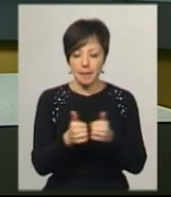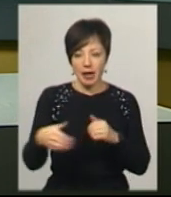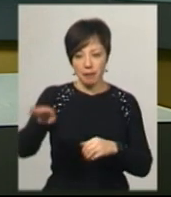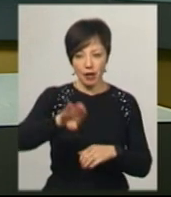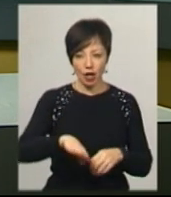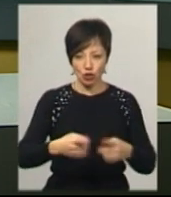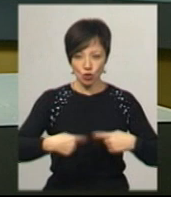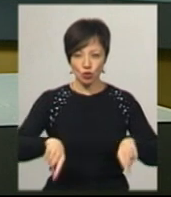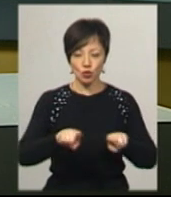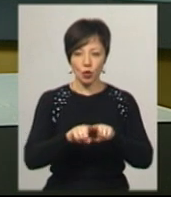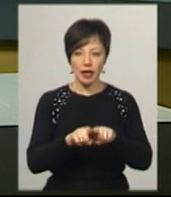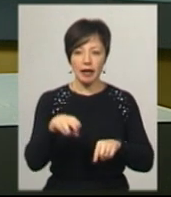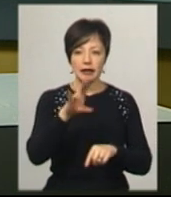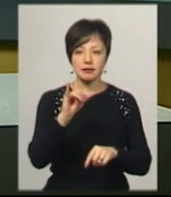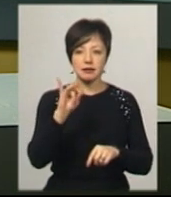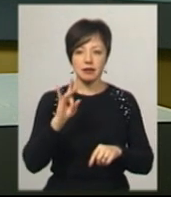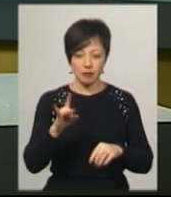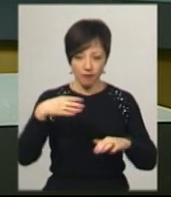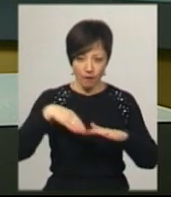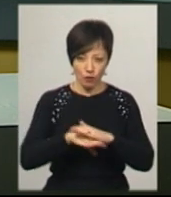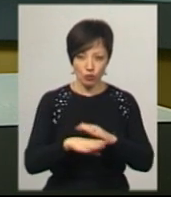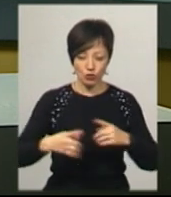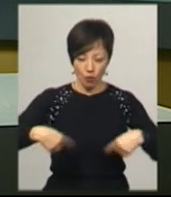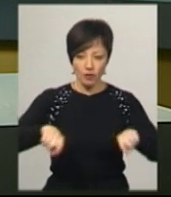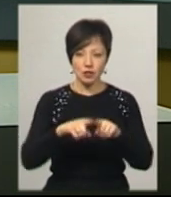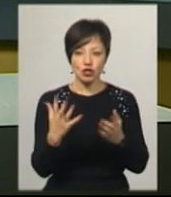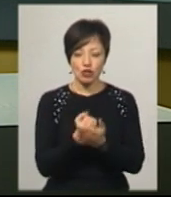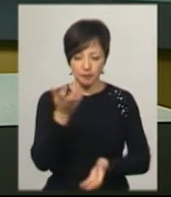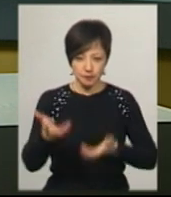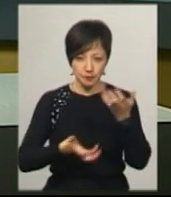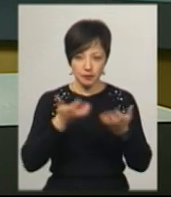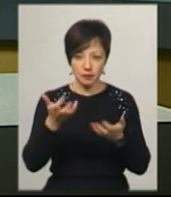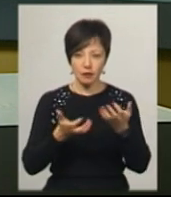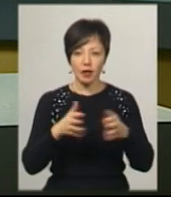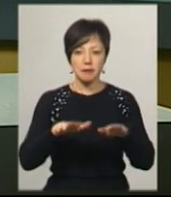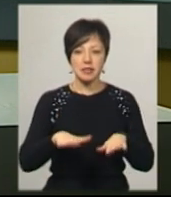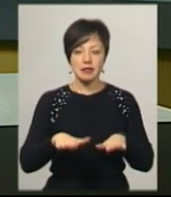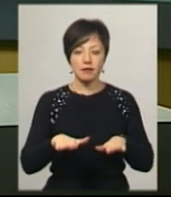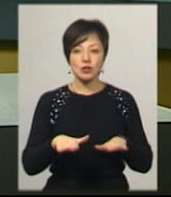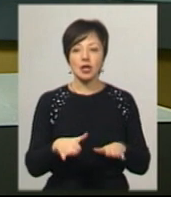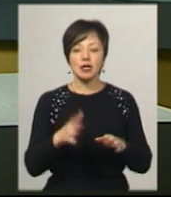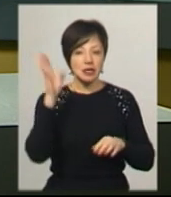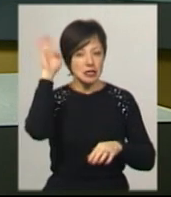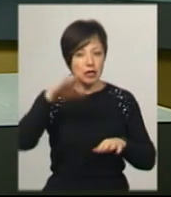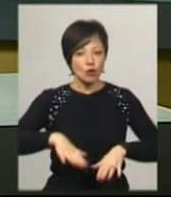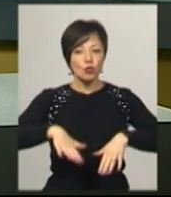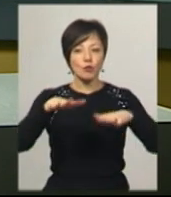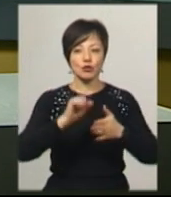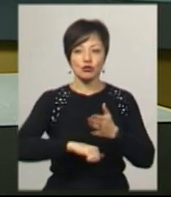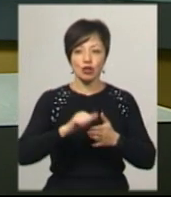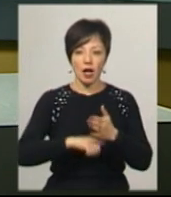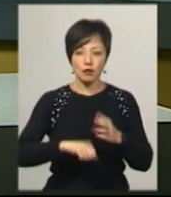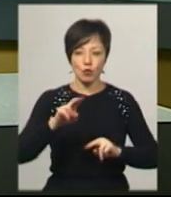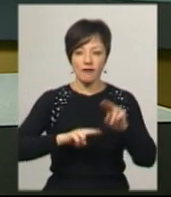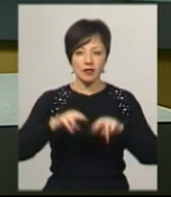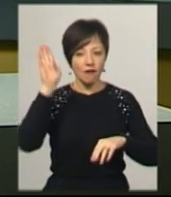зоні Дністровського водосховища. Знайшли артефакти під час археологічної розвідки місцевості, затопленої через будівництво